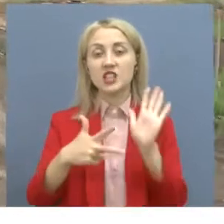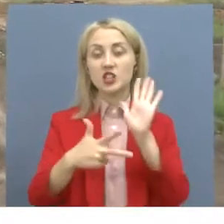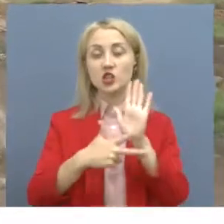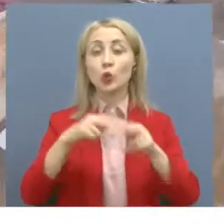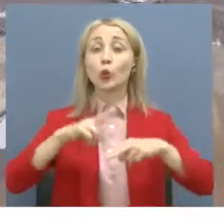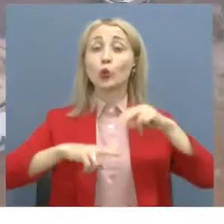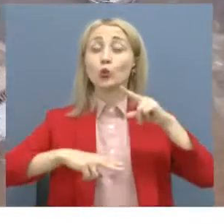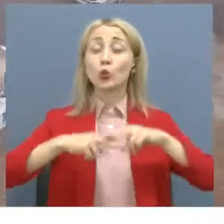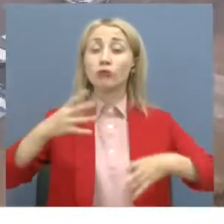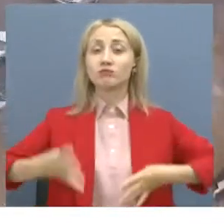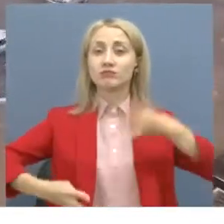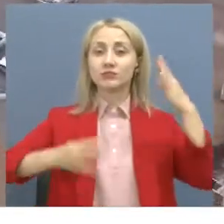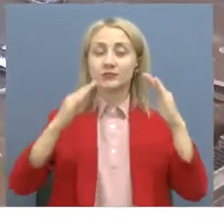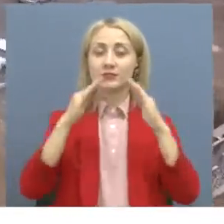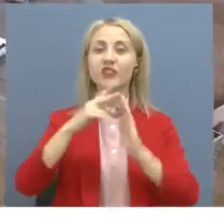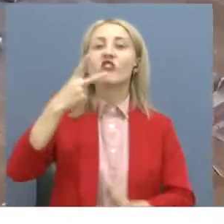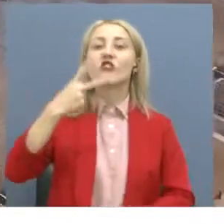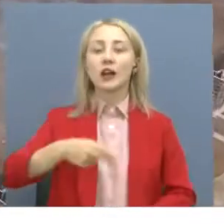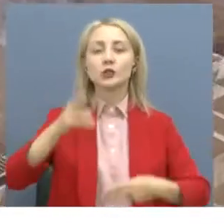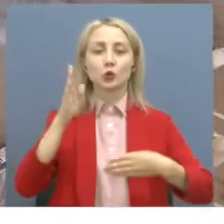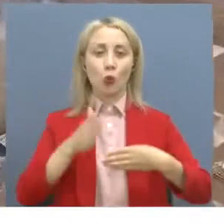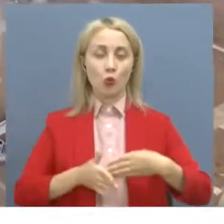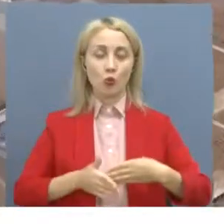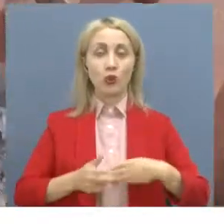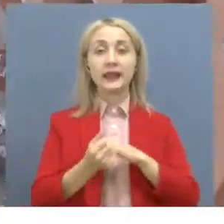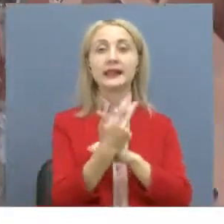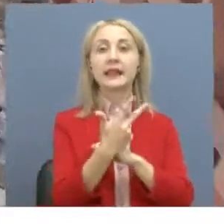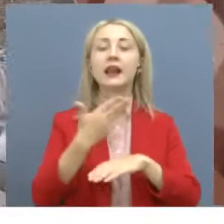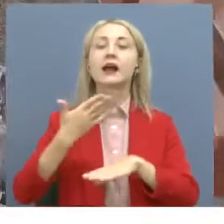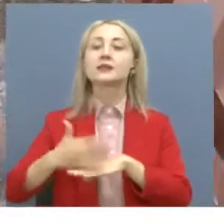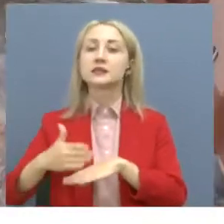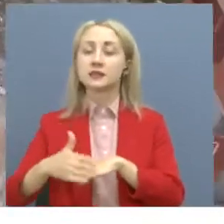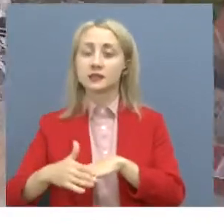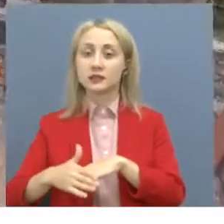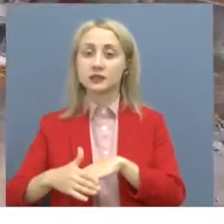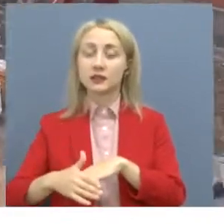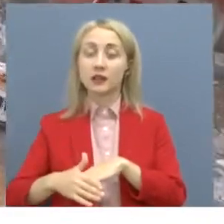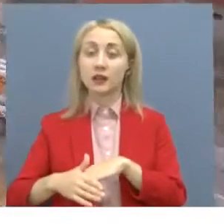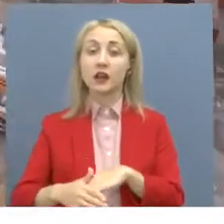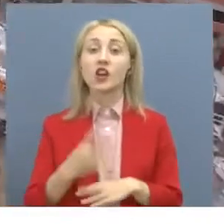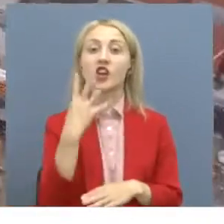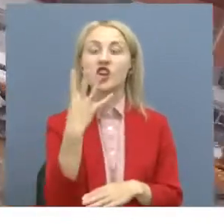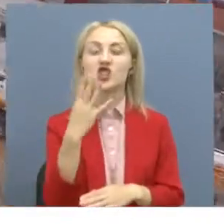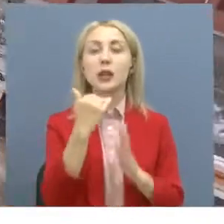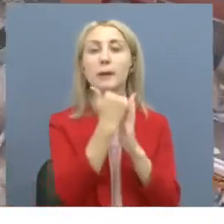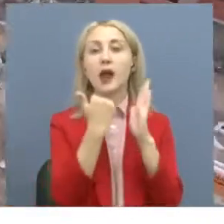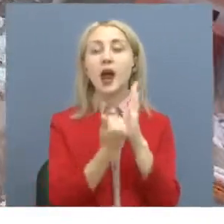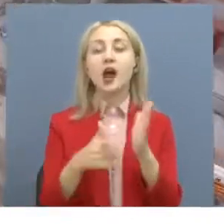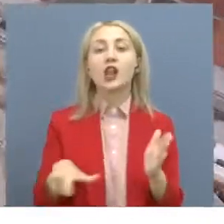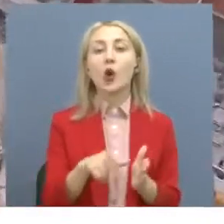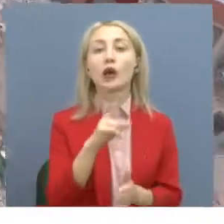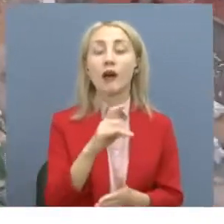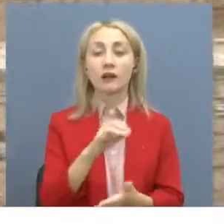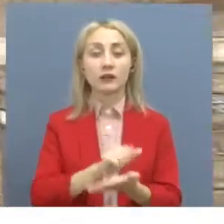қабатты 38 үйдің 20-сы жалға беріледі. 13-ші несиелік, 4-ші жұмыспен қамтудың жол картасы бағдарламасы аясында қолға